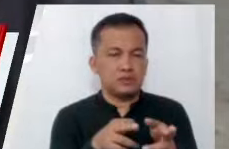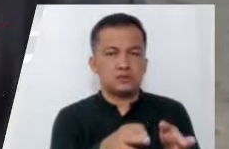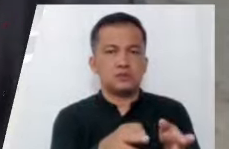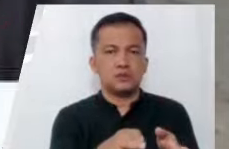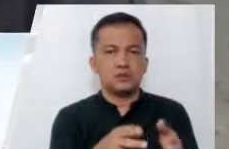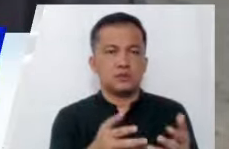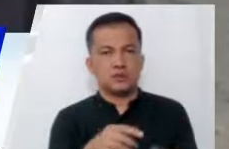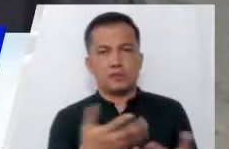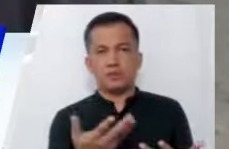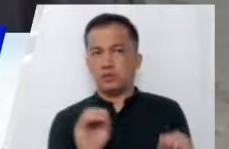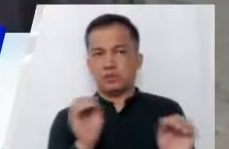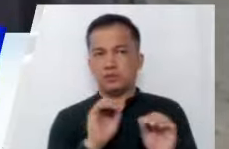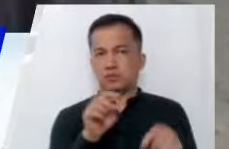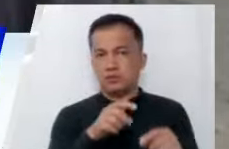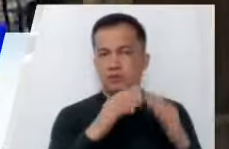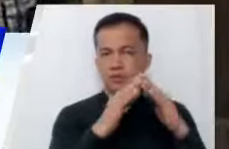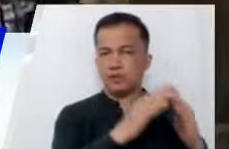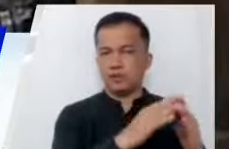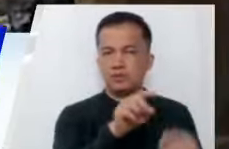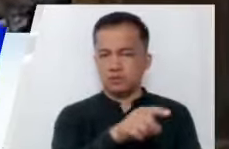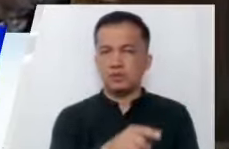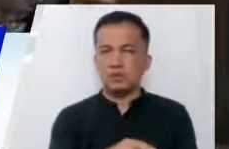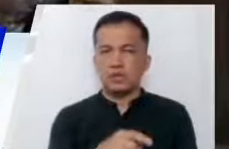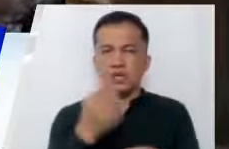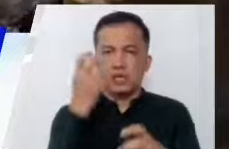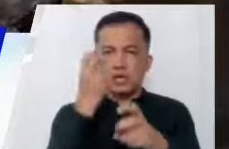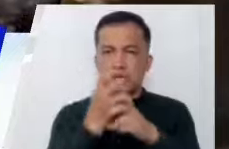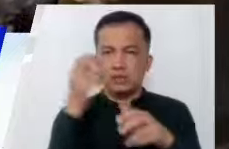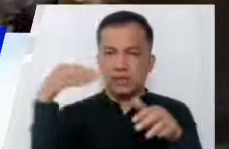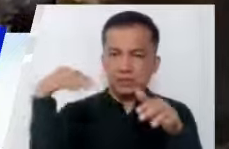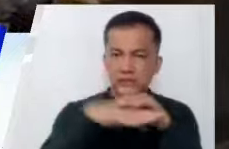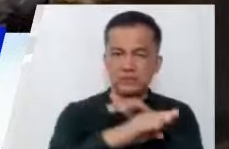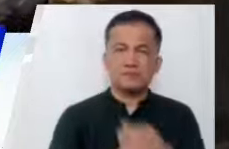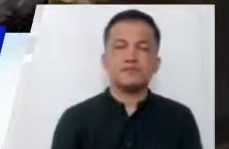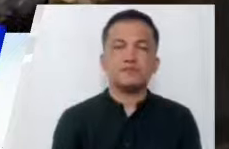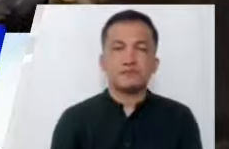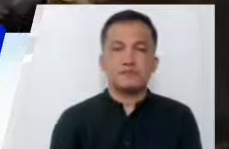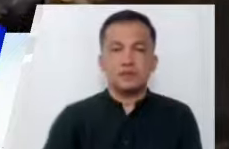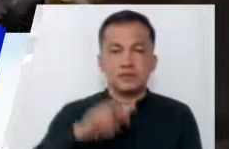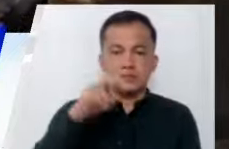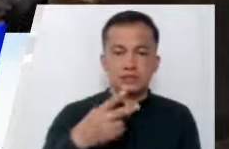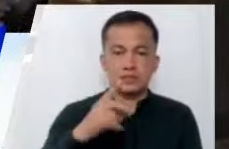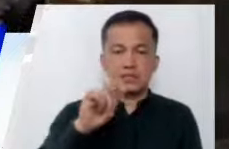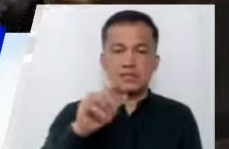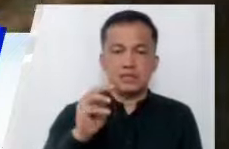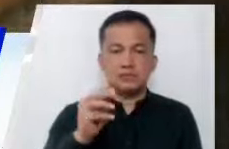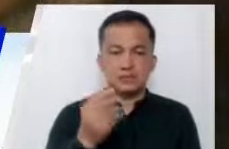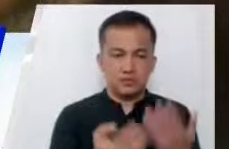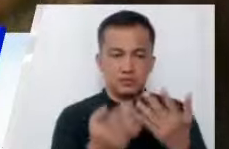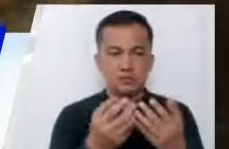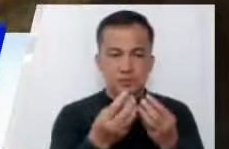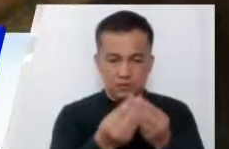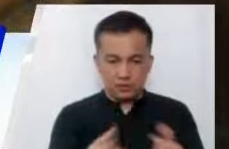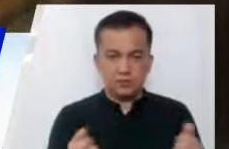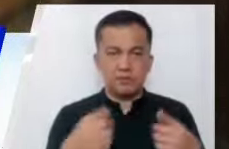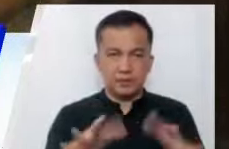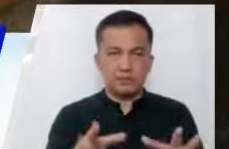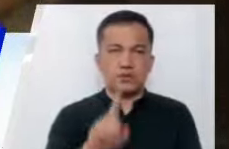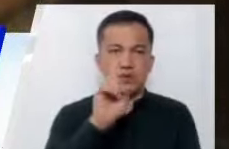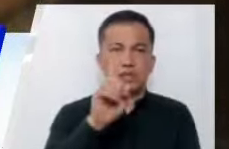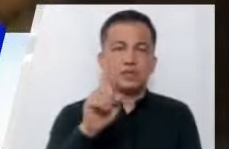doon. Ngayon po, mahirap po yung access. Umabot sa 2 alarma ang sunog na naapula matapos ang halos 1:30